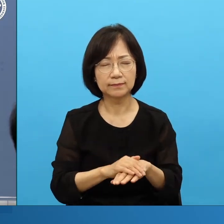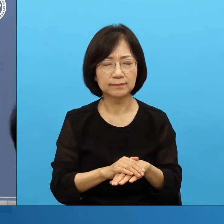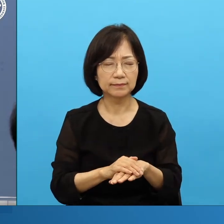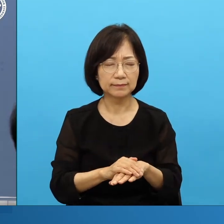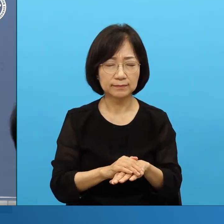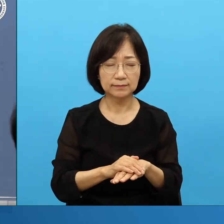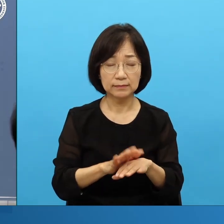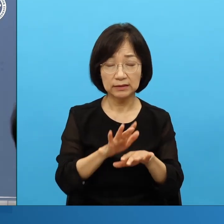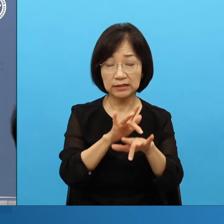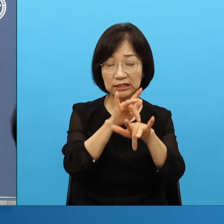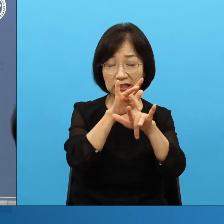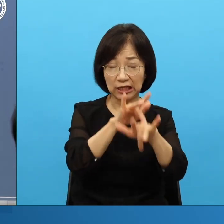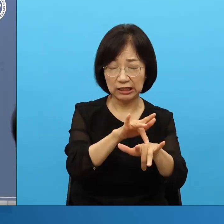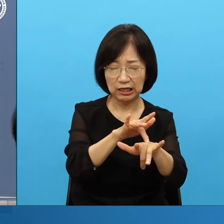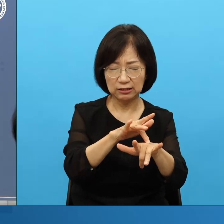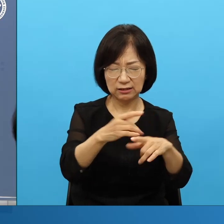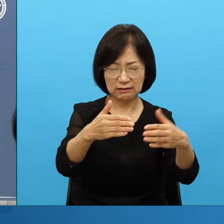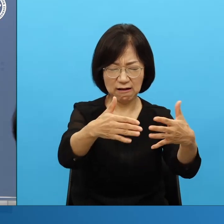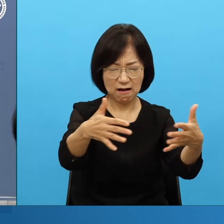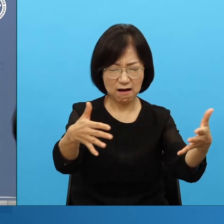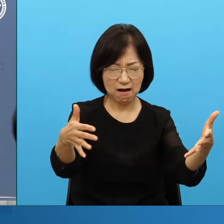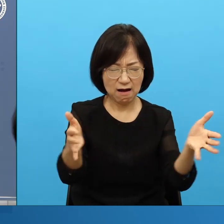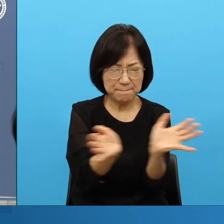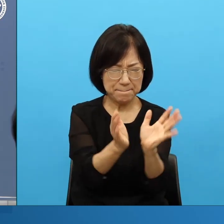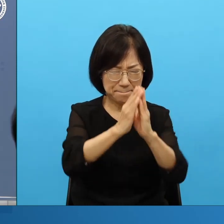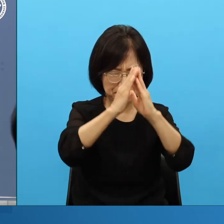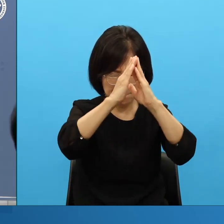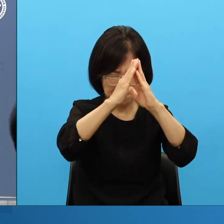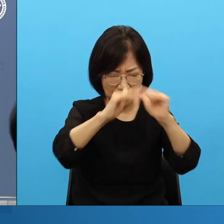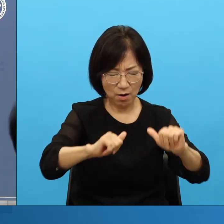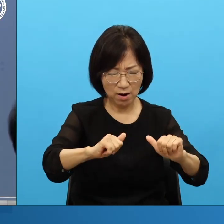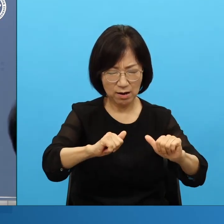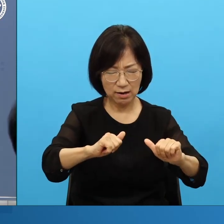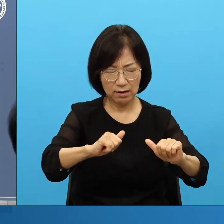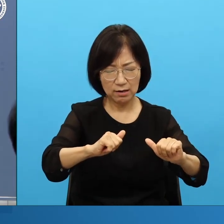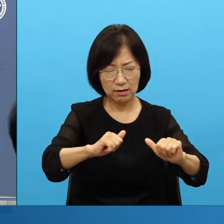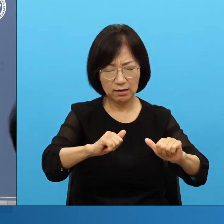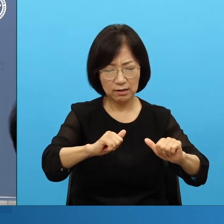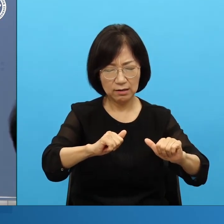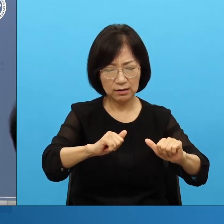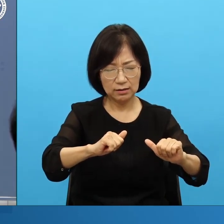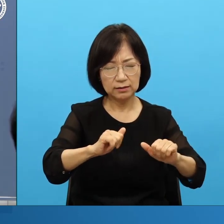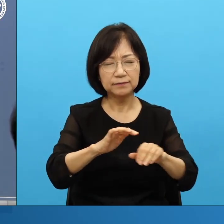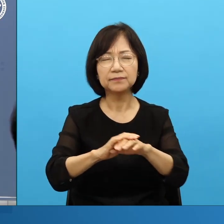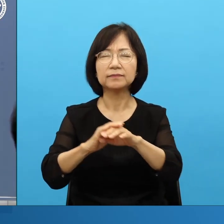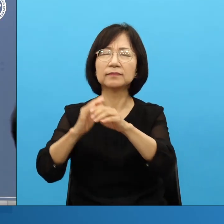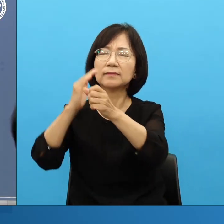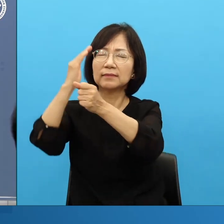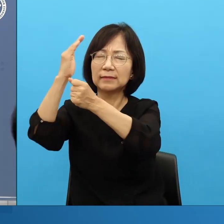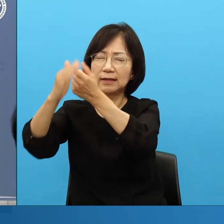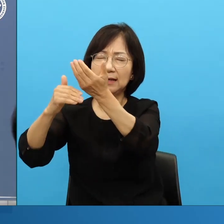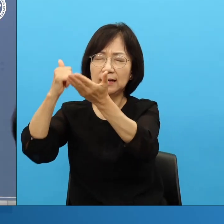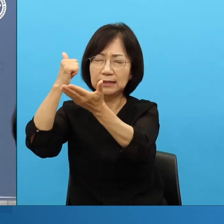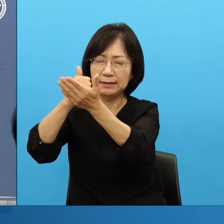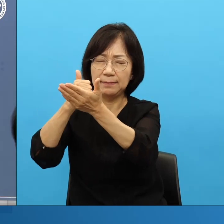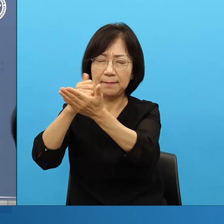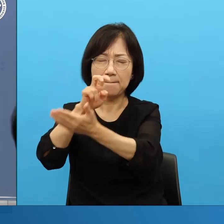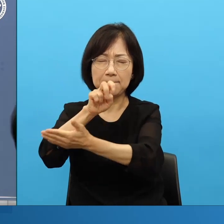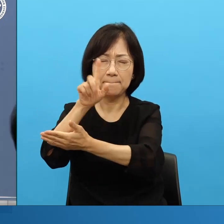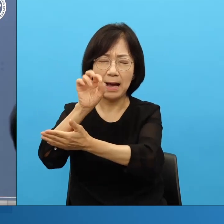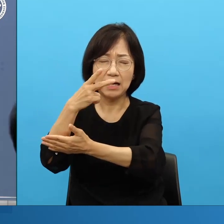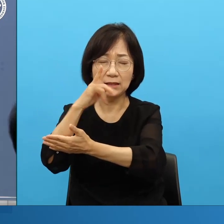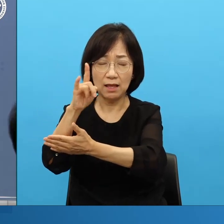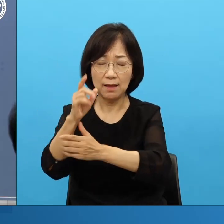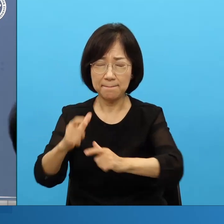사단의 진을 파괴시키며 upon the heads of those who will demolish the strongholds of Satan 하나님의 망대를 세우며 and raise